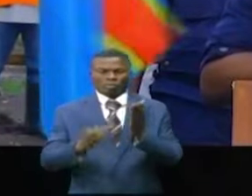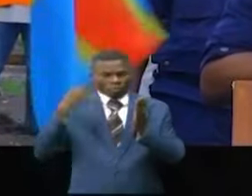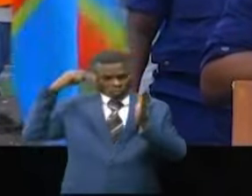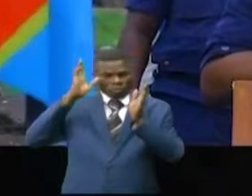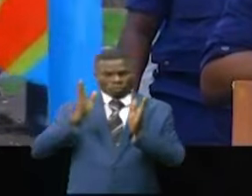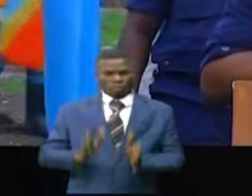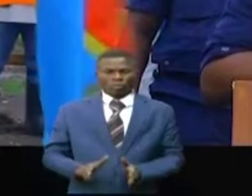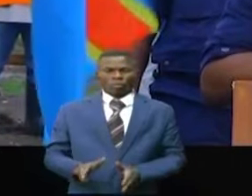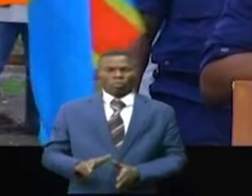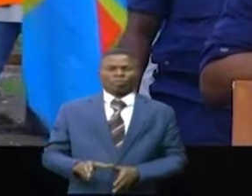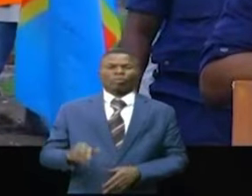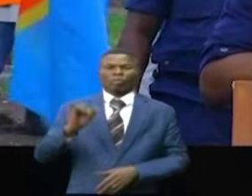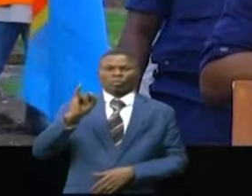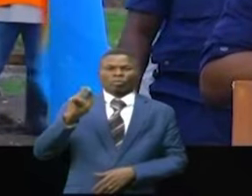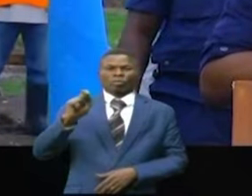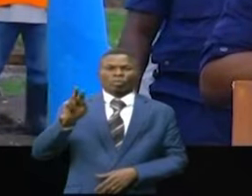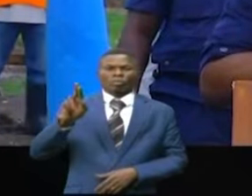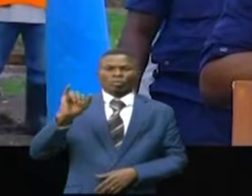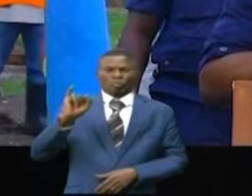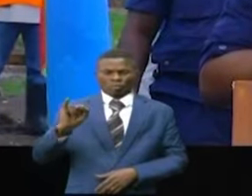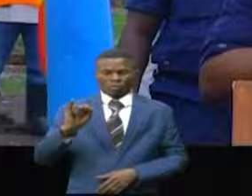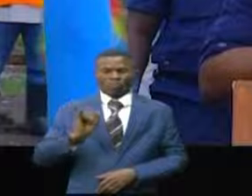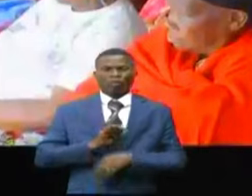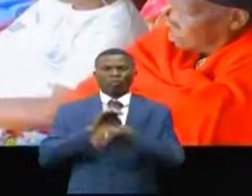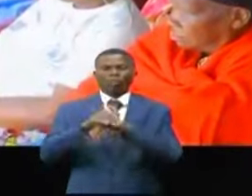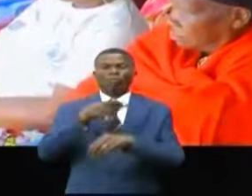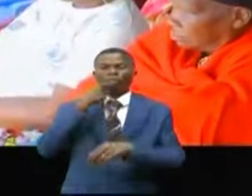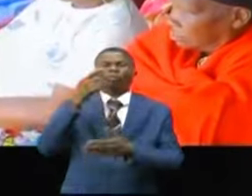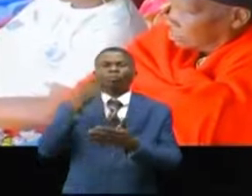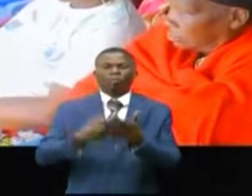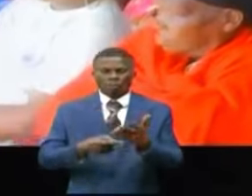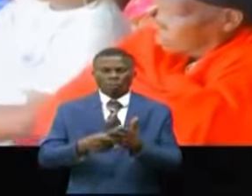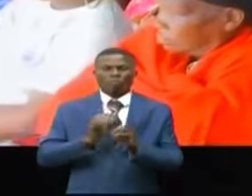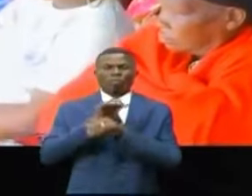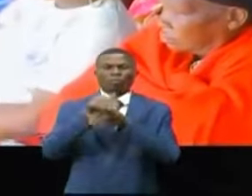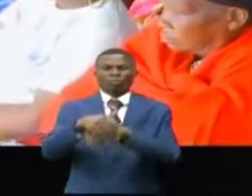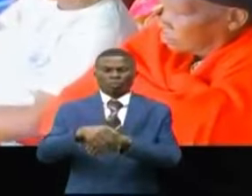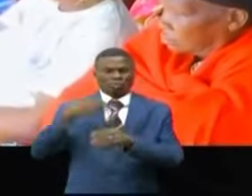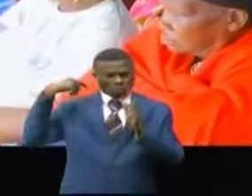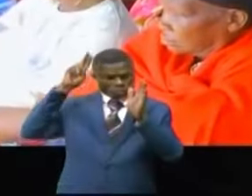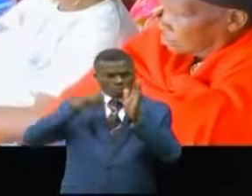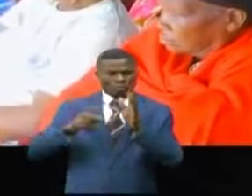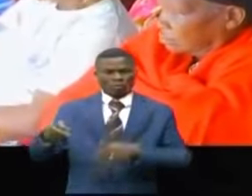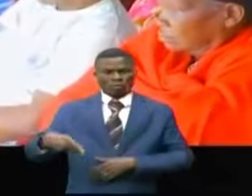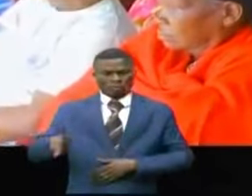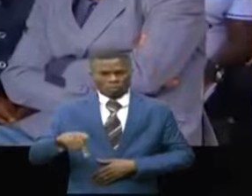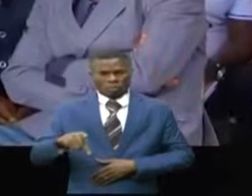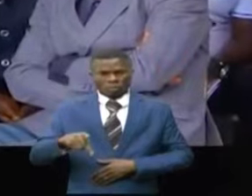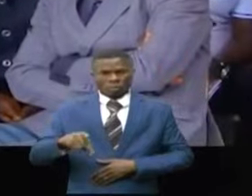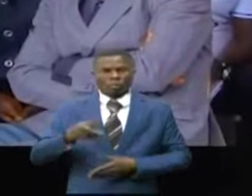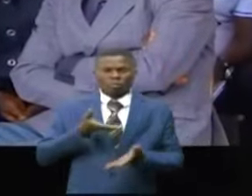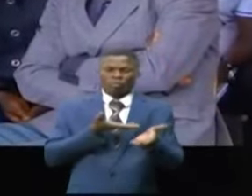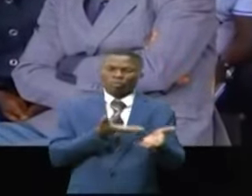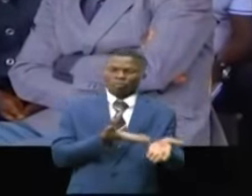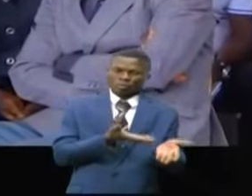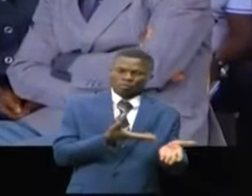divisionnaire Raoul Tchaloué, qui dans son intervention a réaffirmé l'engagement du gouvernement provincial à accompagner ce genre de projet.